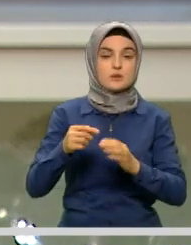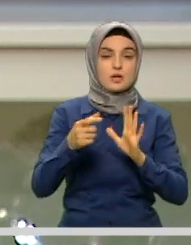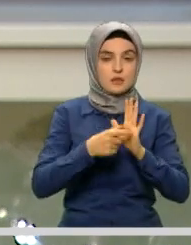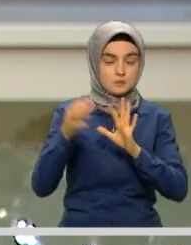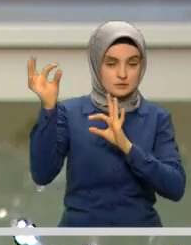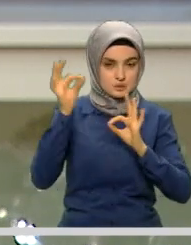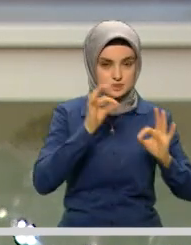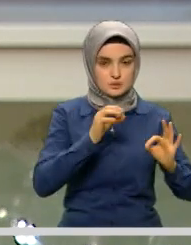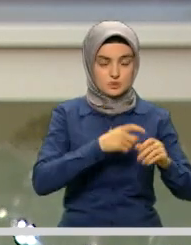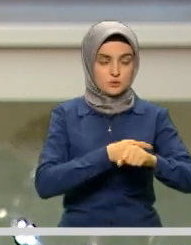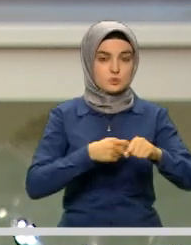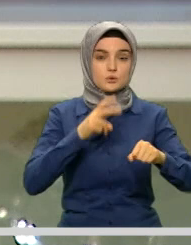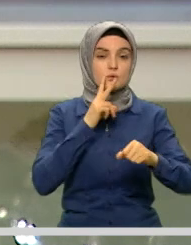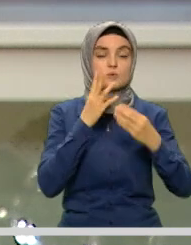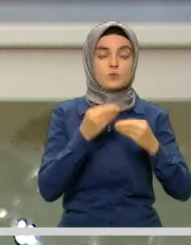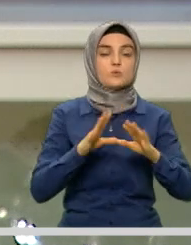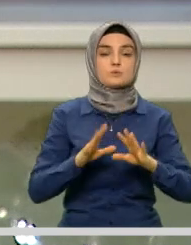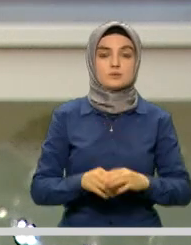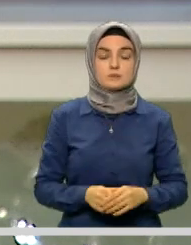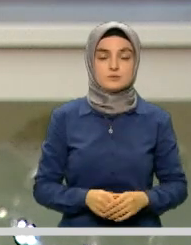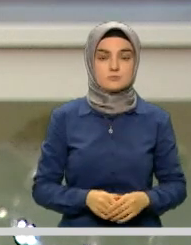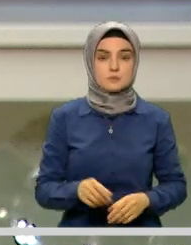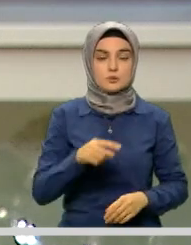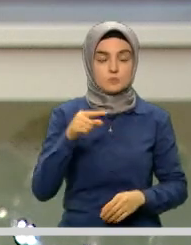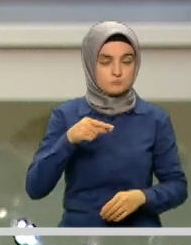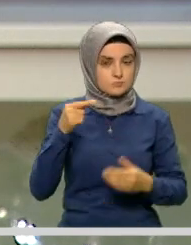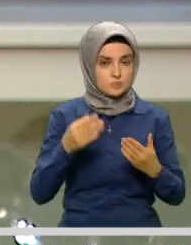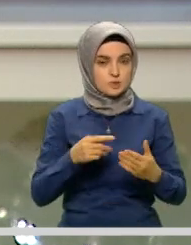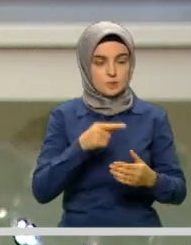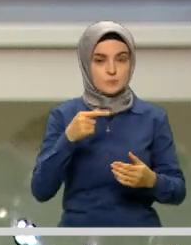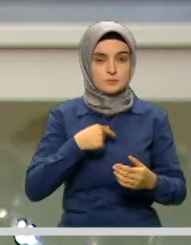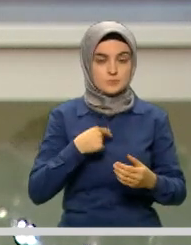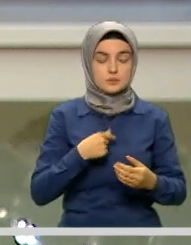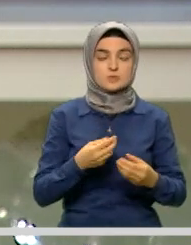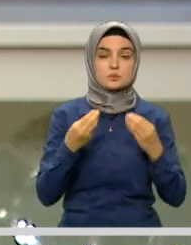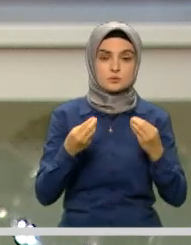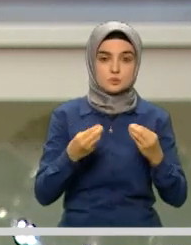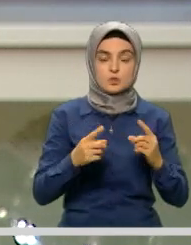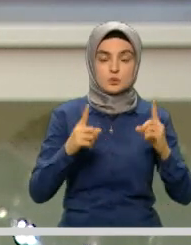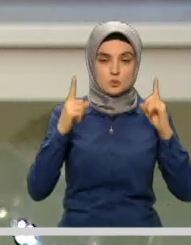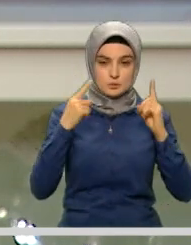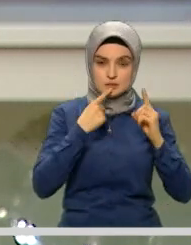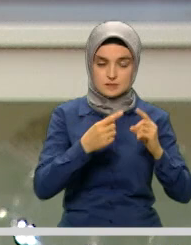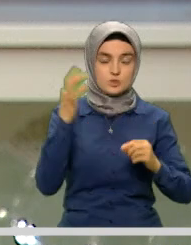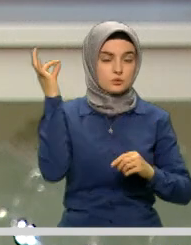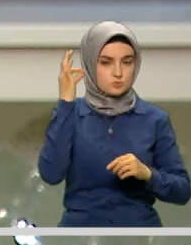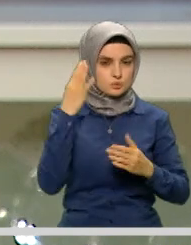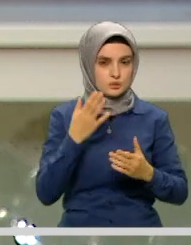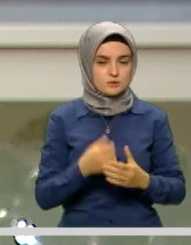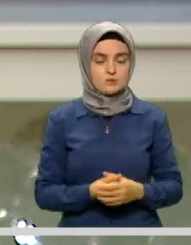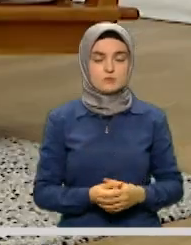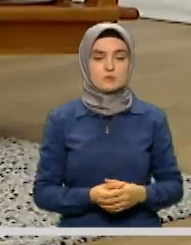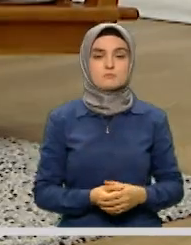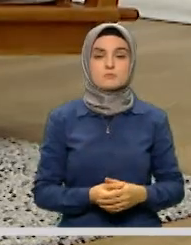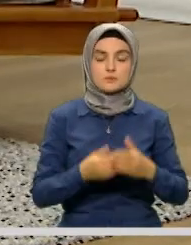sonuçlanamadı. Bu manada hocam hani biz ara ara da kullanırız hani nasuh tövbesi duyarız hani. Makbul olan tövbe budur